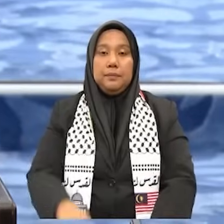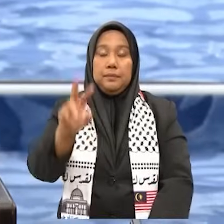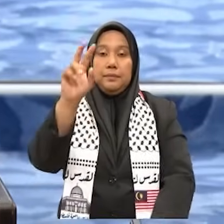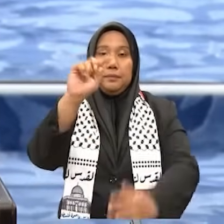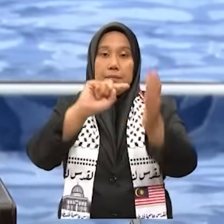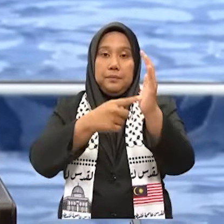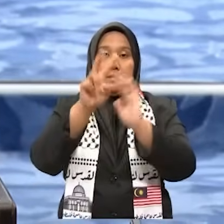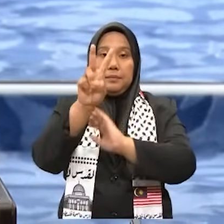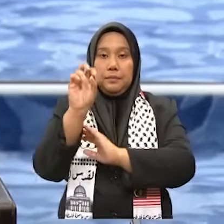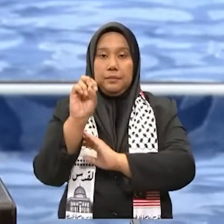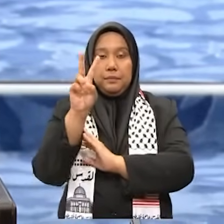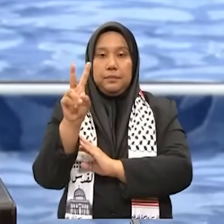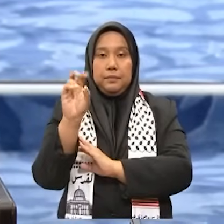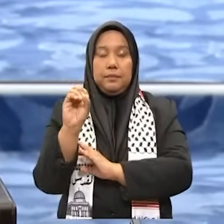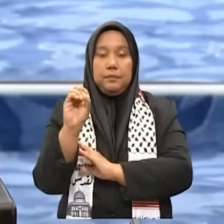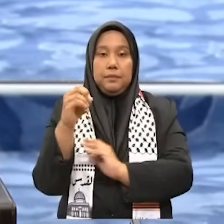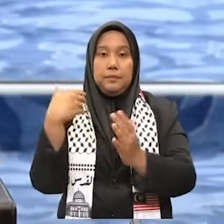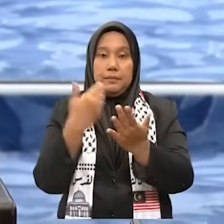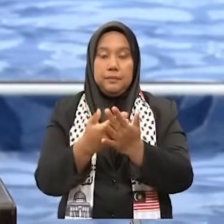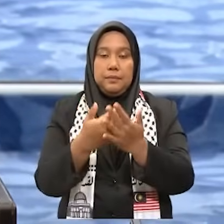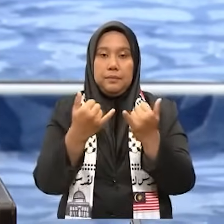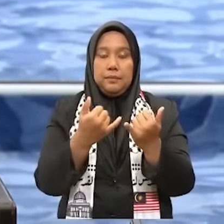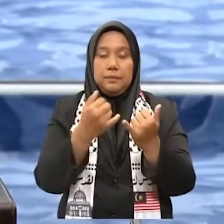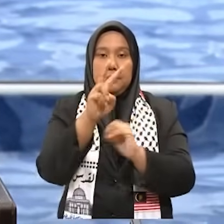2020 sehingga 2022